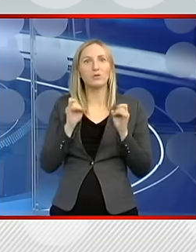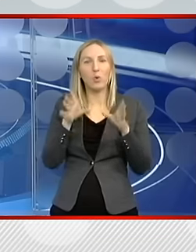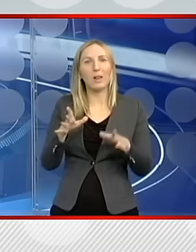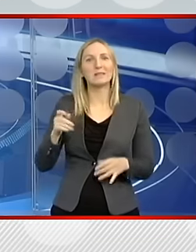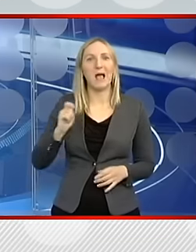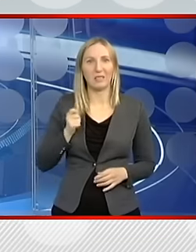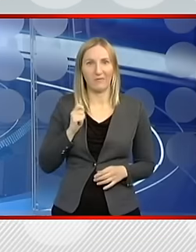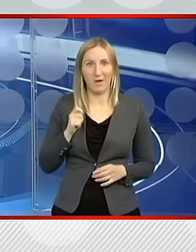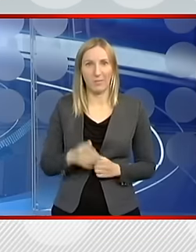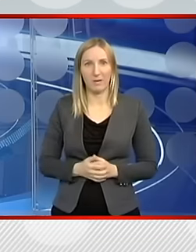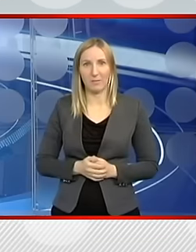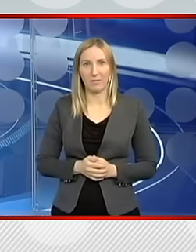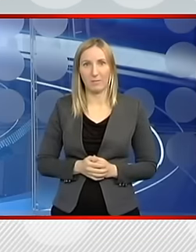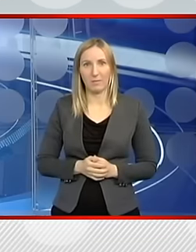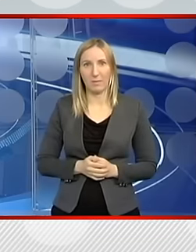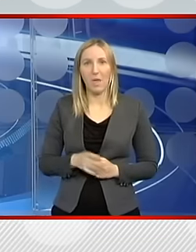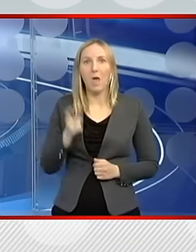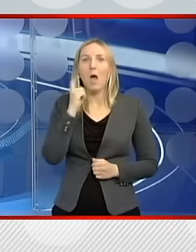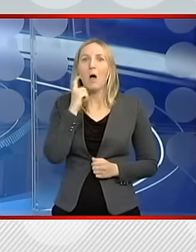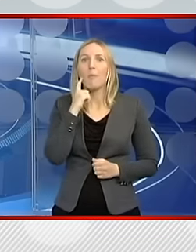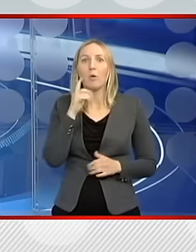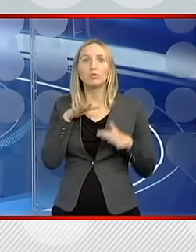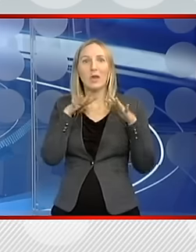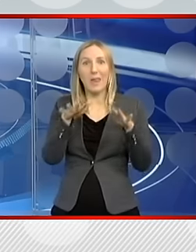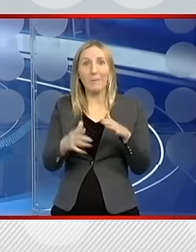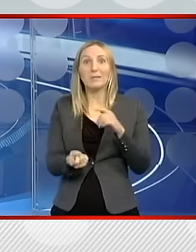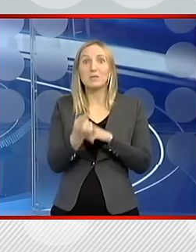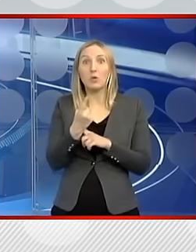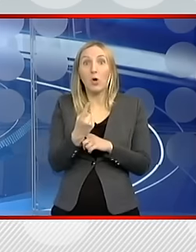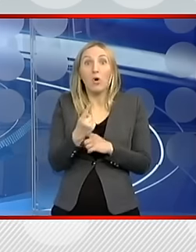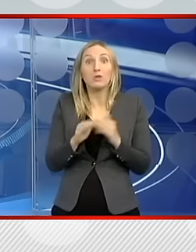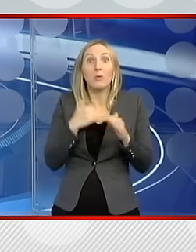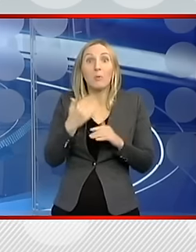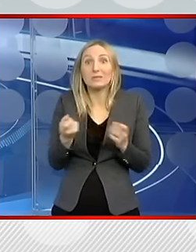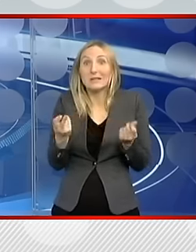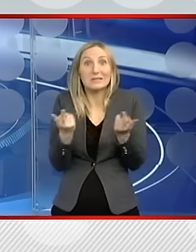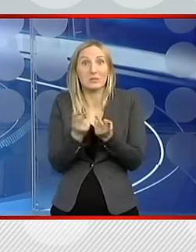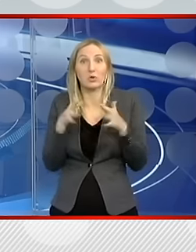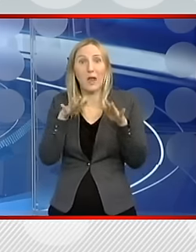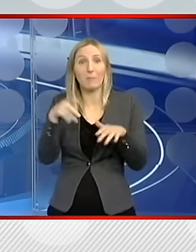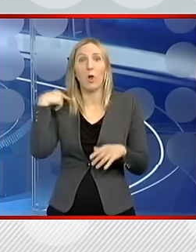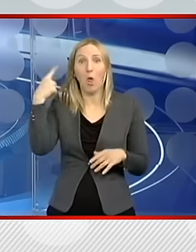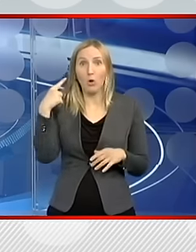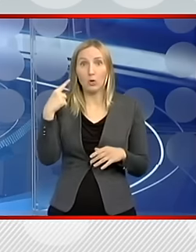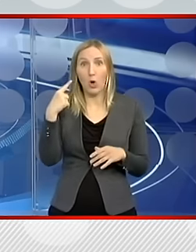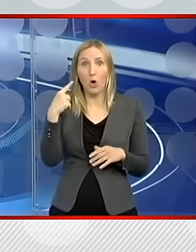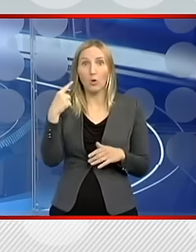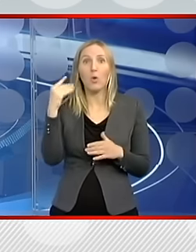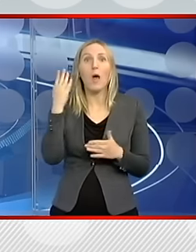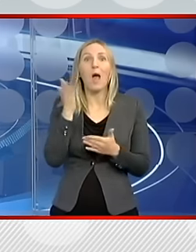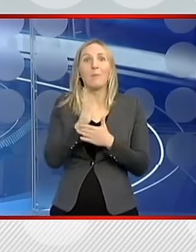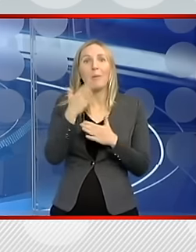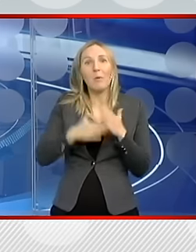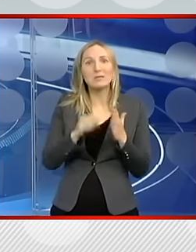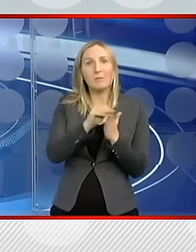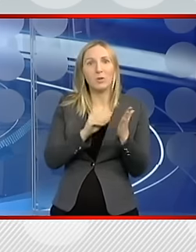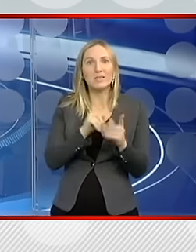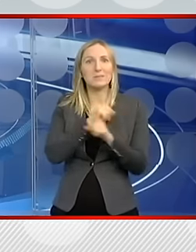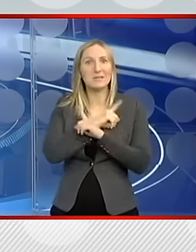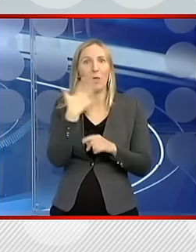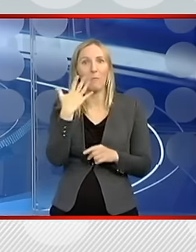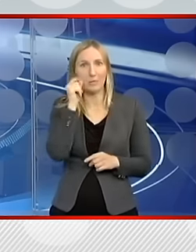Antverpenu. Pokušaj napada se desio dan posle sličnog napada u Londonu u kojem je prema poslednjim podacima stradalo petoro